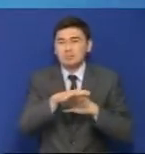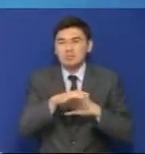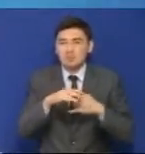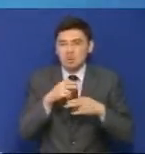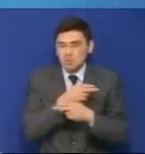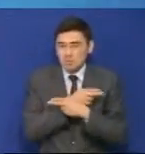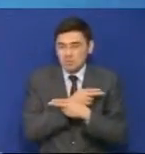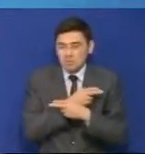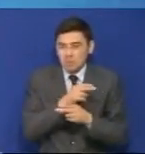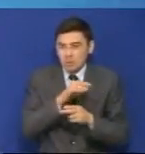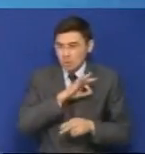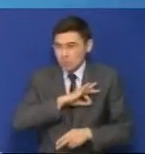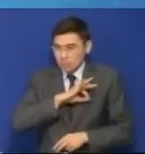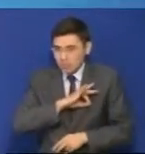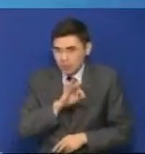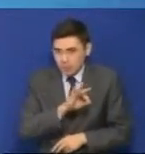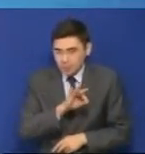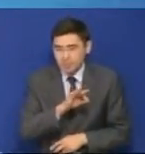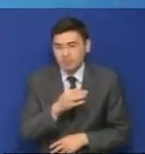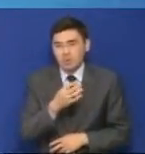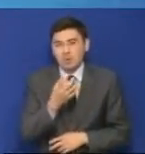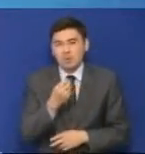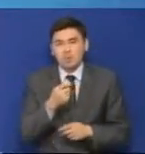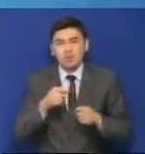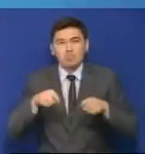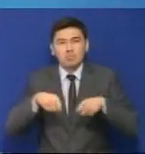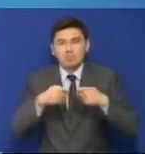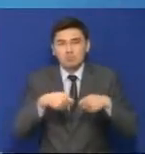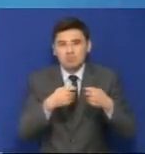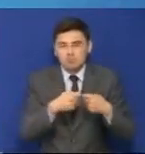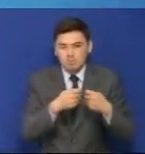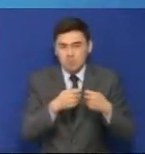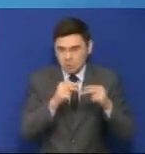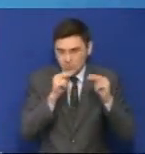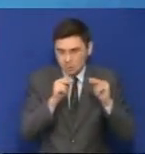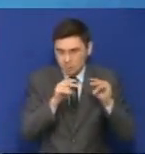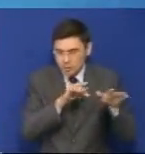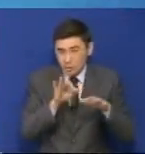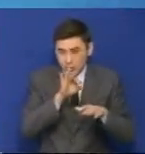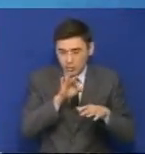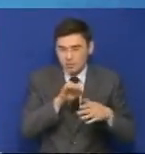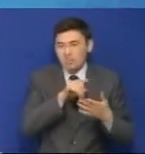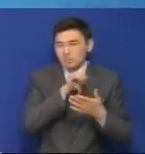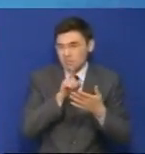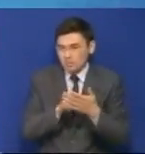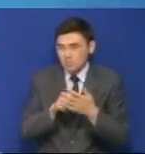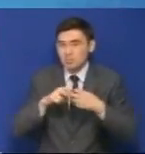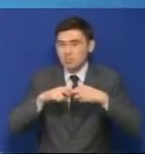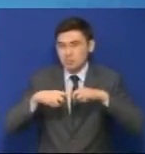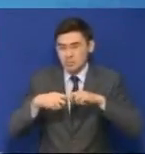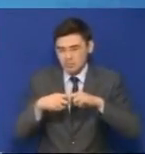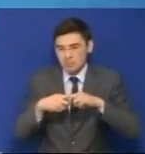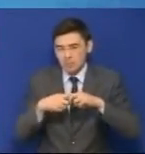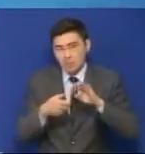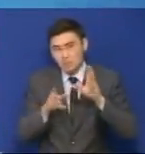мақсатты пайдалану, қоғамдық көлік жағдайы мен қылмыстық істерді ашық түрде жүргізу сынды мәселелер көтерілді. Қала әкімінің қабылдауында